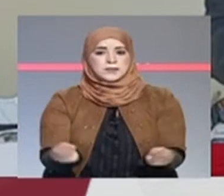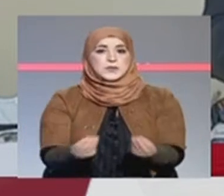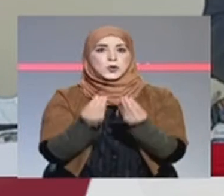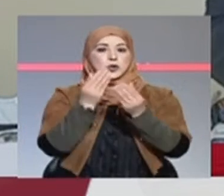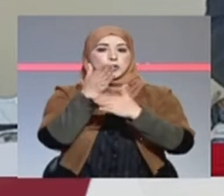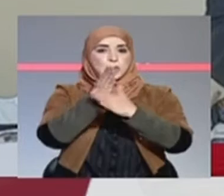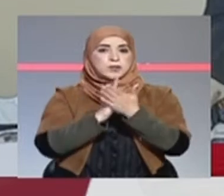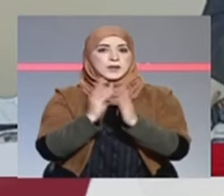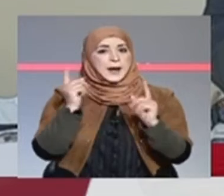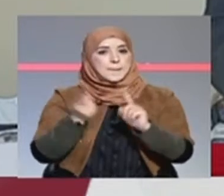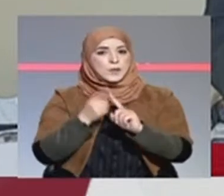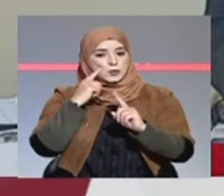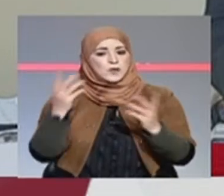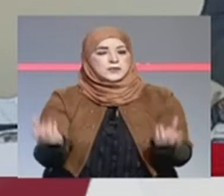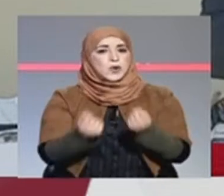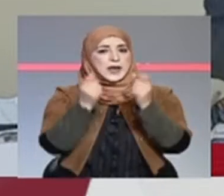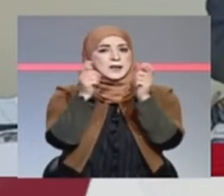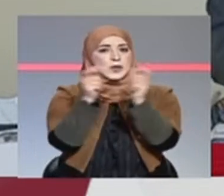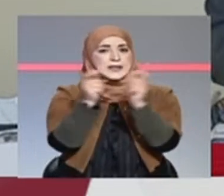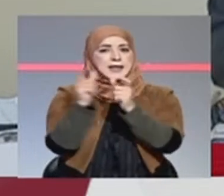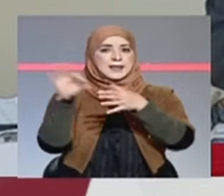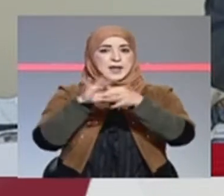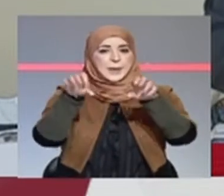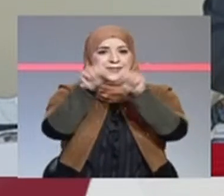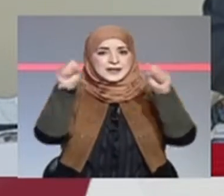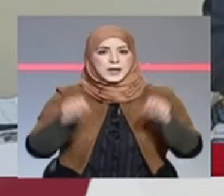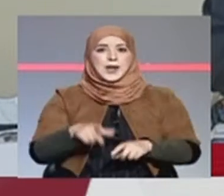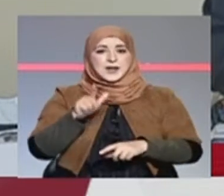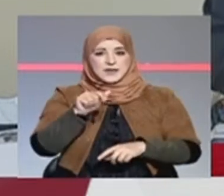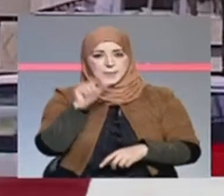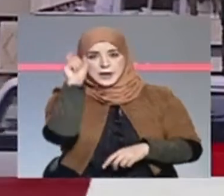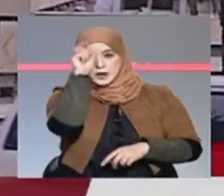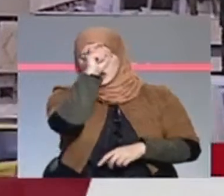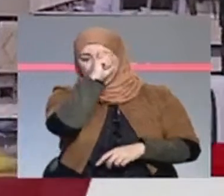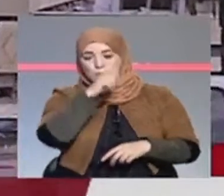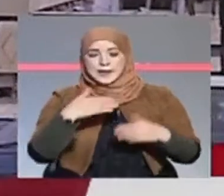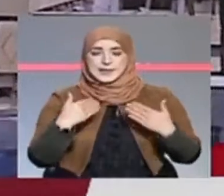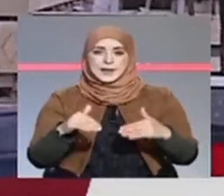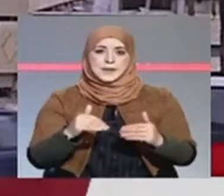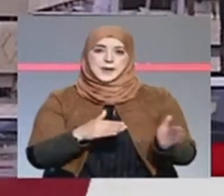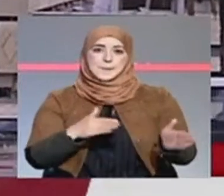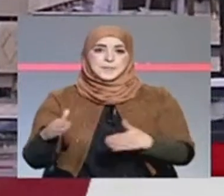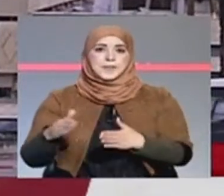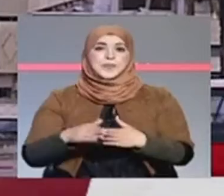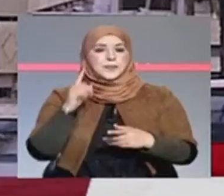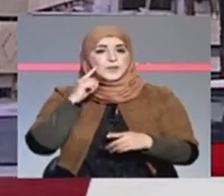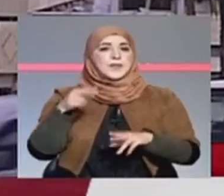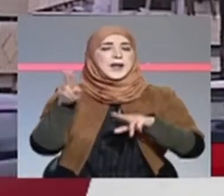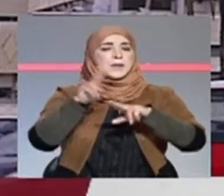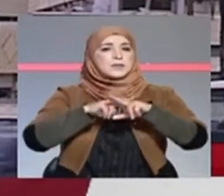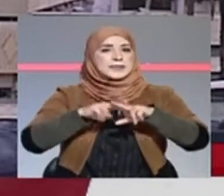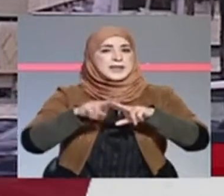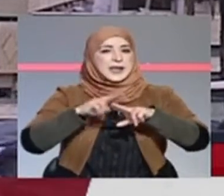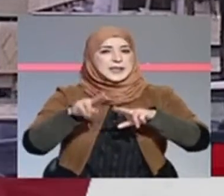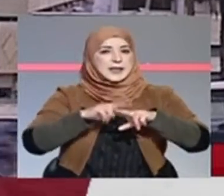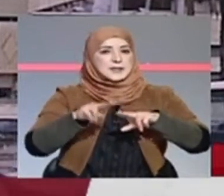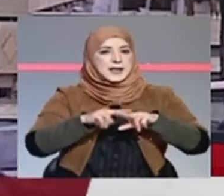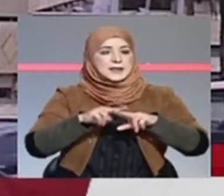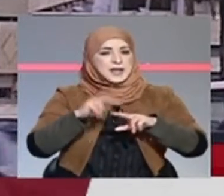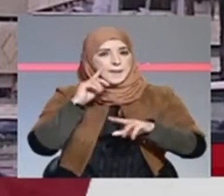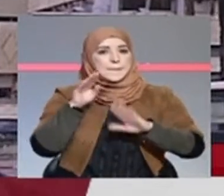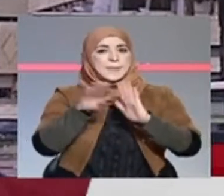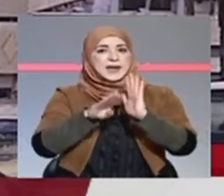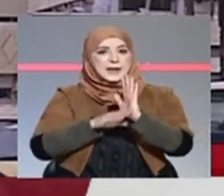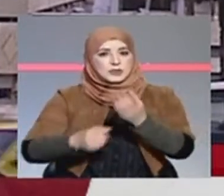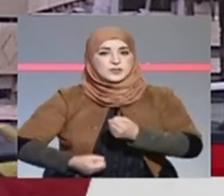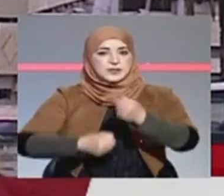انقاذ المؤسسات العموميه التي تمر بها مراجعه منظومه الدعم شرط من الشروط التي يفرضها